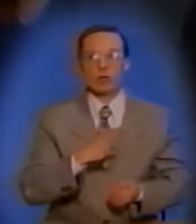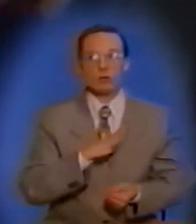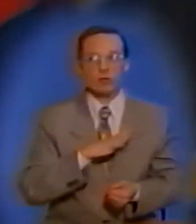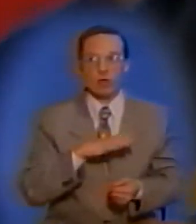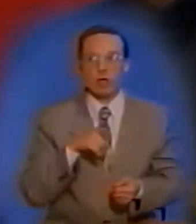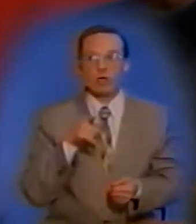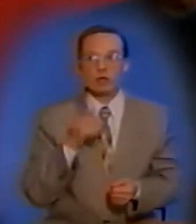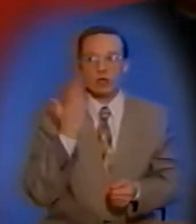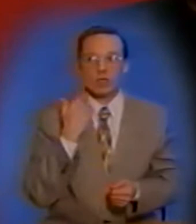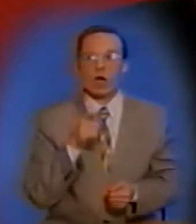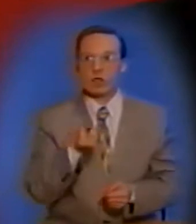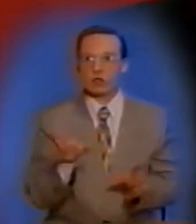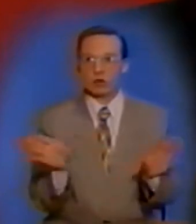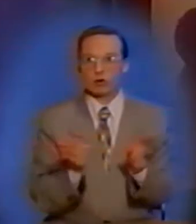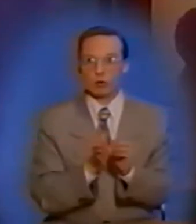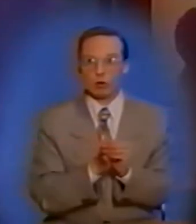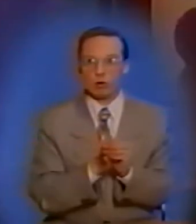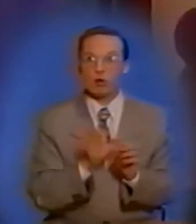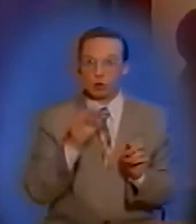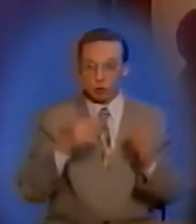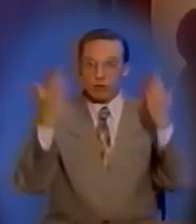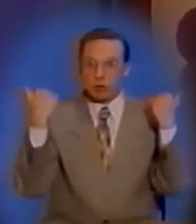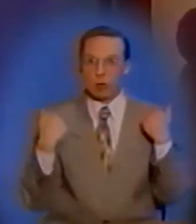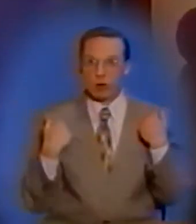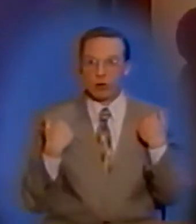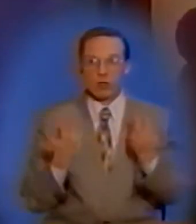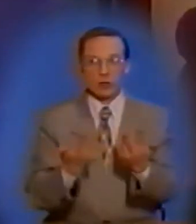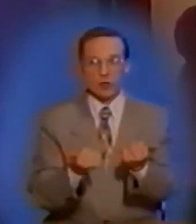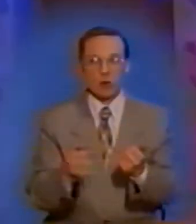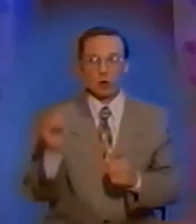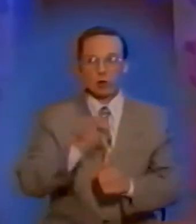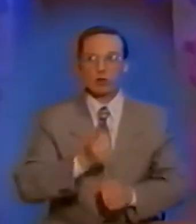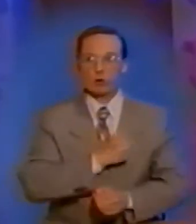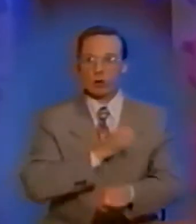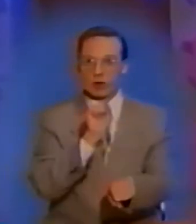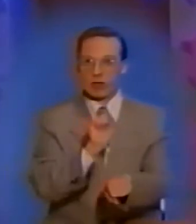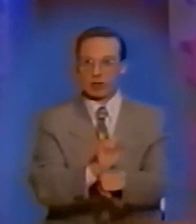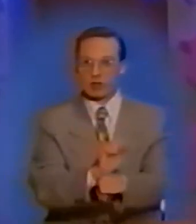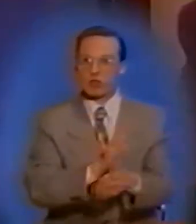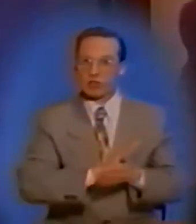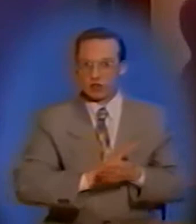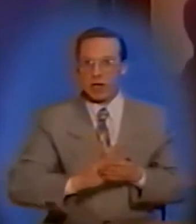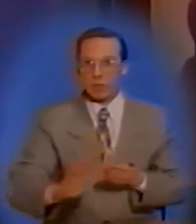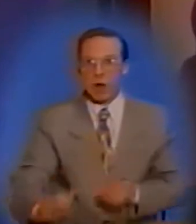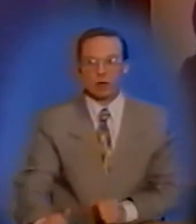kartas, kad aš su juo. Su vienuoliu, kuris taip turi laikytis celibato.